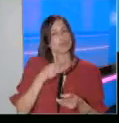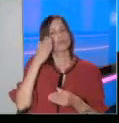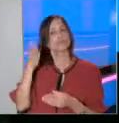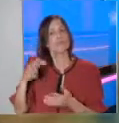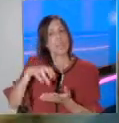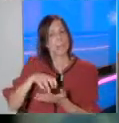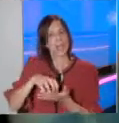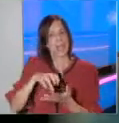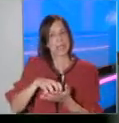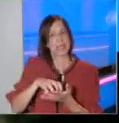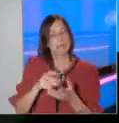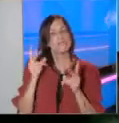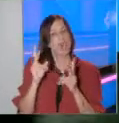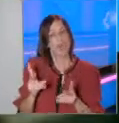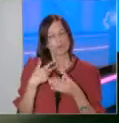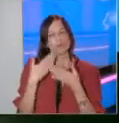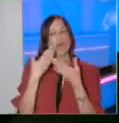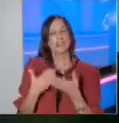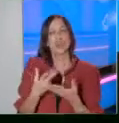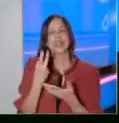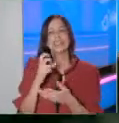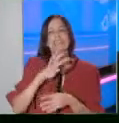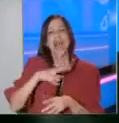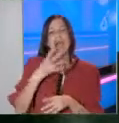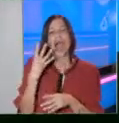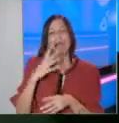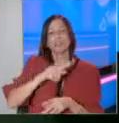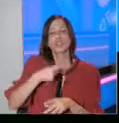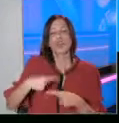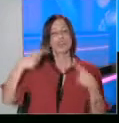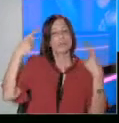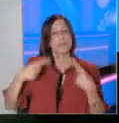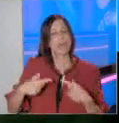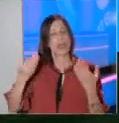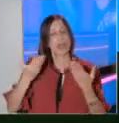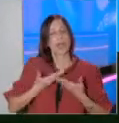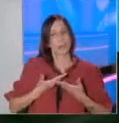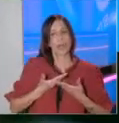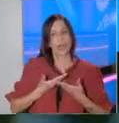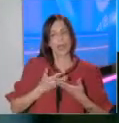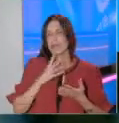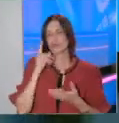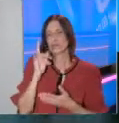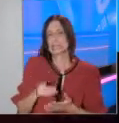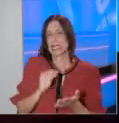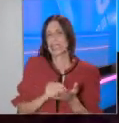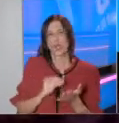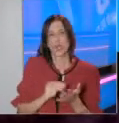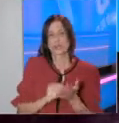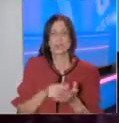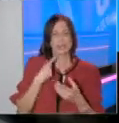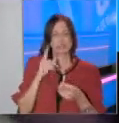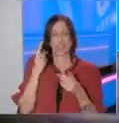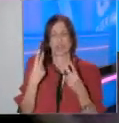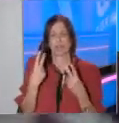ושם אנחנו יכולים להיות בשבילו 24 שעות ביממה, לקבל את כל הצרכים שלו,